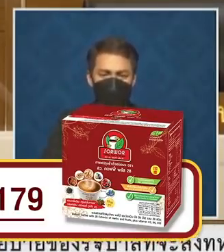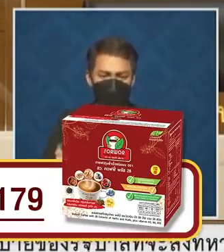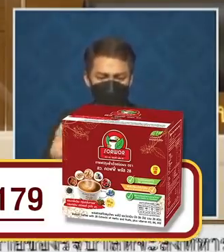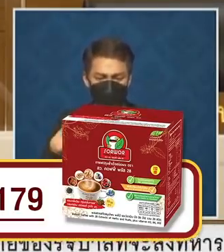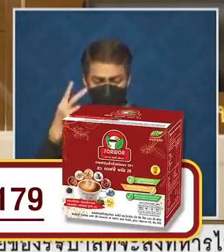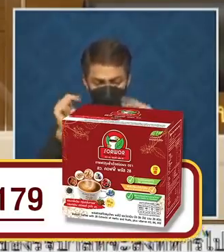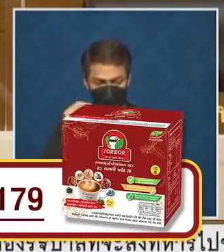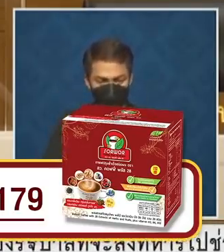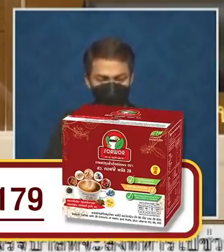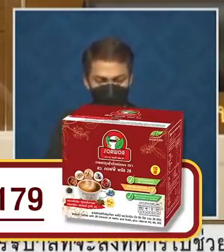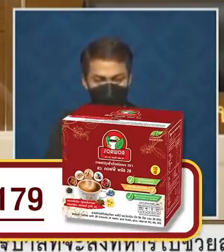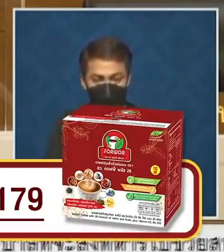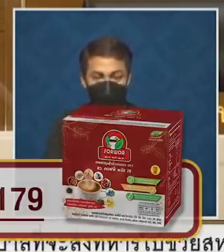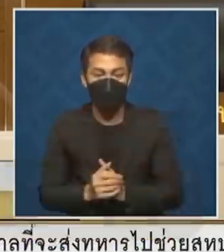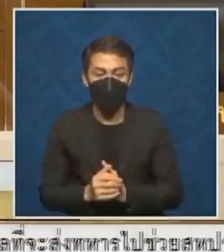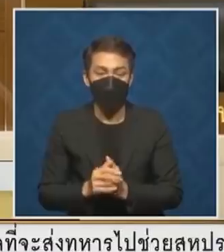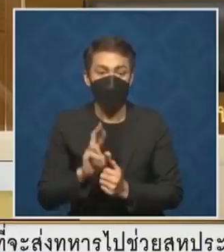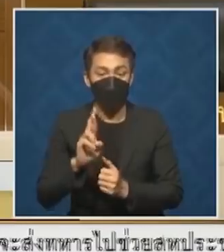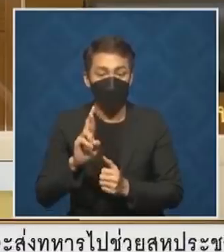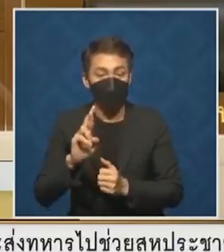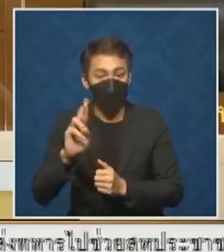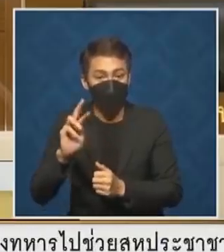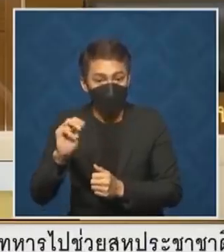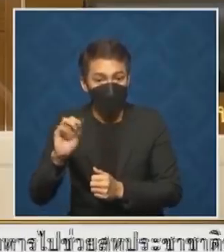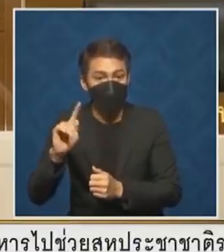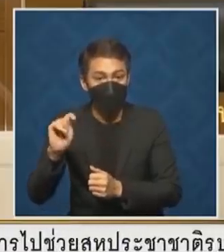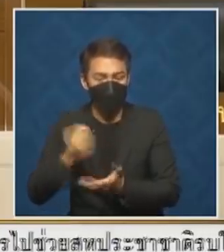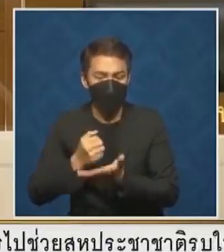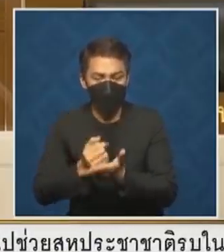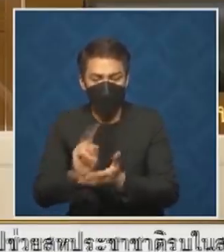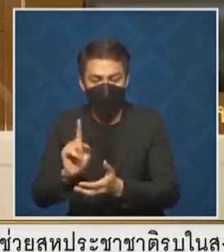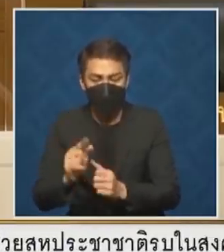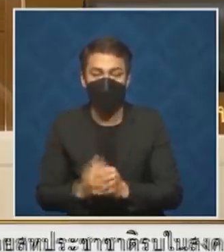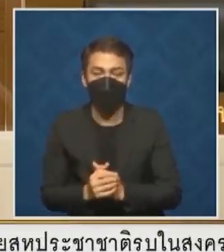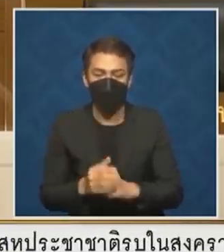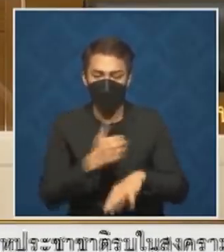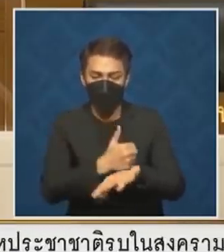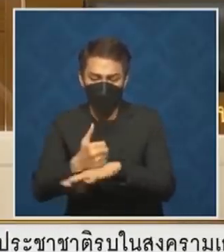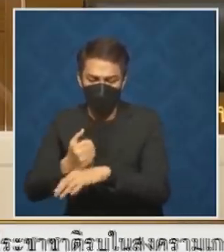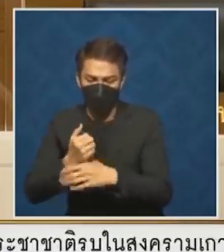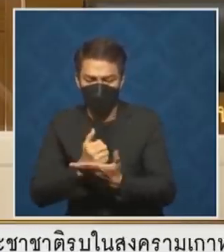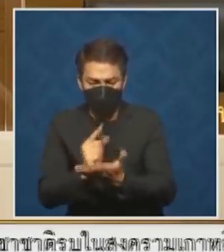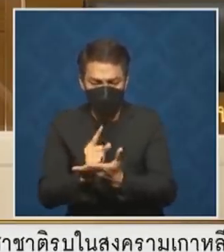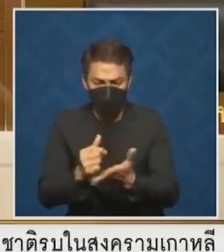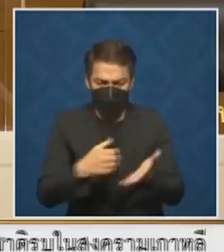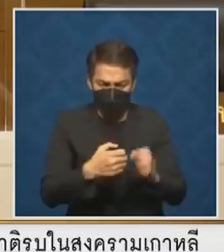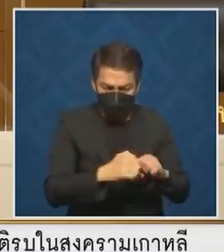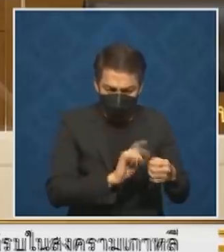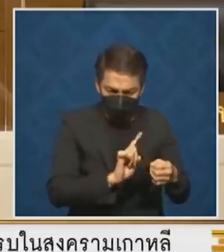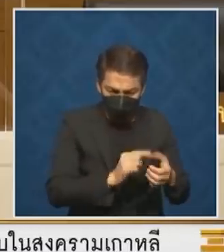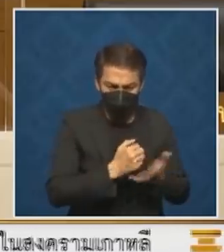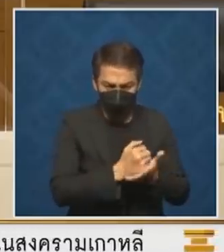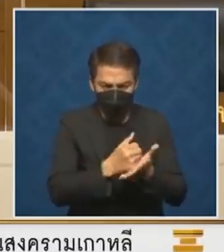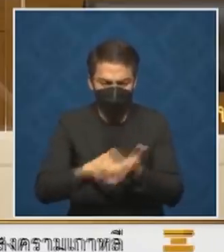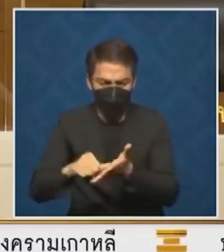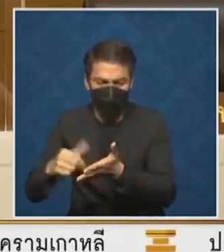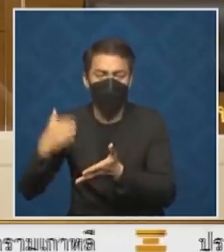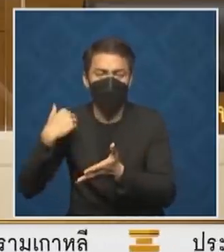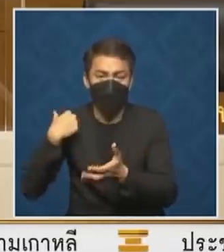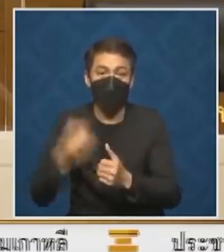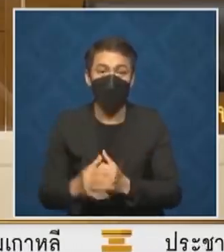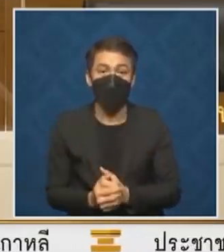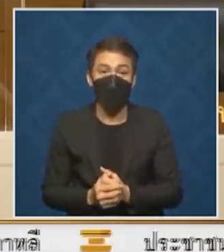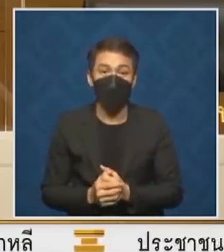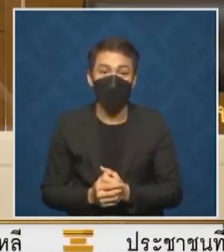านนี้ตลอดทั้งวันก็พูดกันแต่เรื่องรามเกียรติ์เนี่ยนะฮะพระรามพระลักษณ์นะฮะทศกัณฐ์ทางด้านของคุ